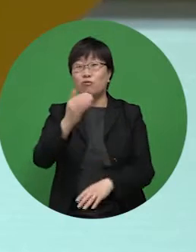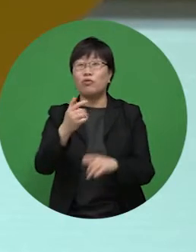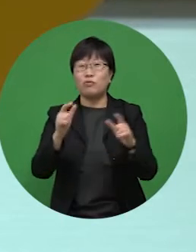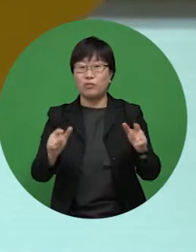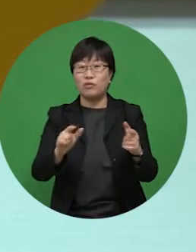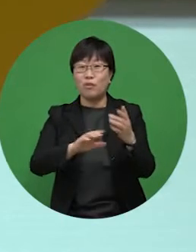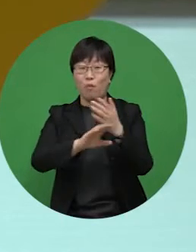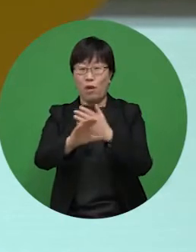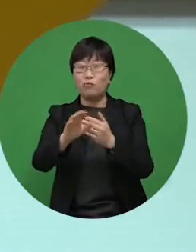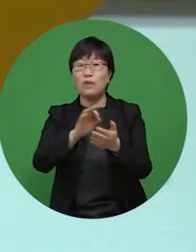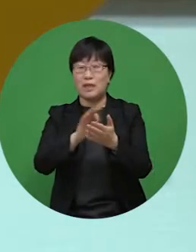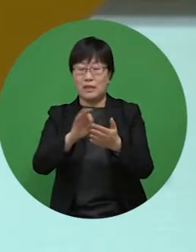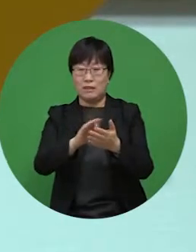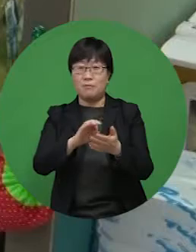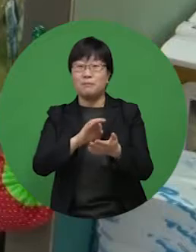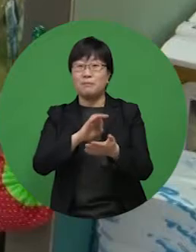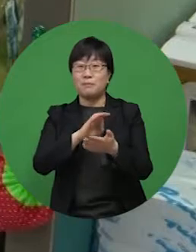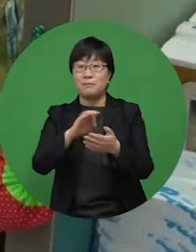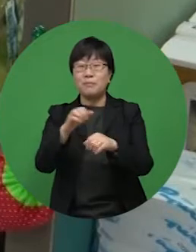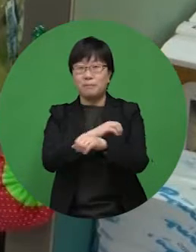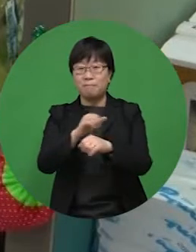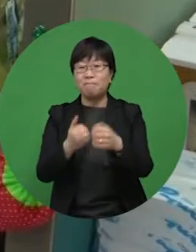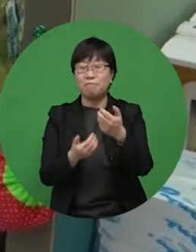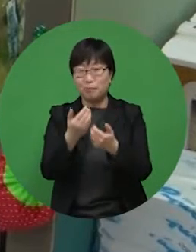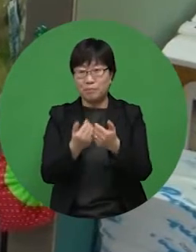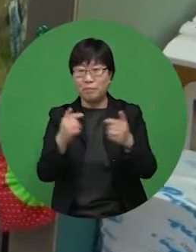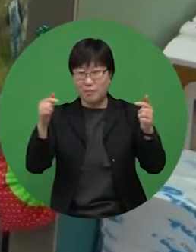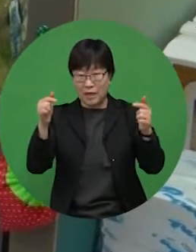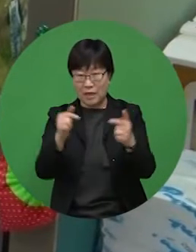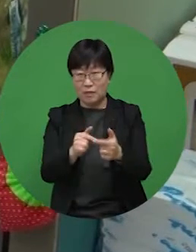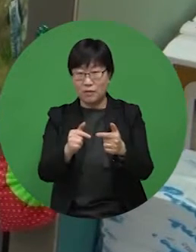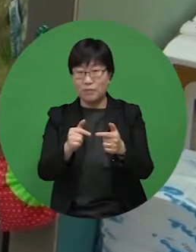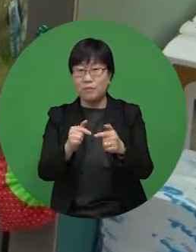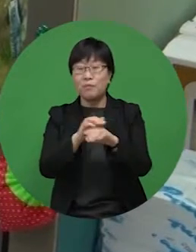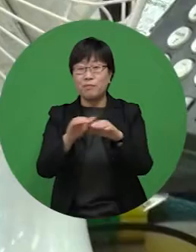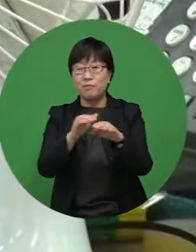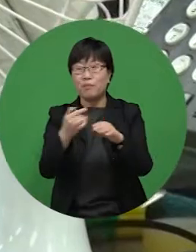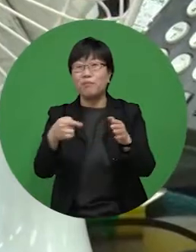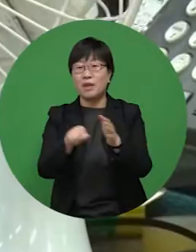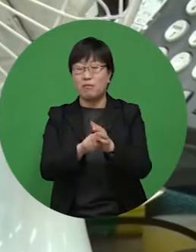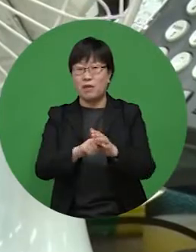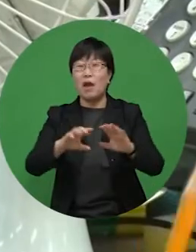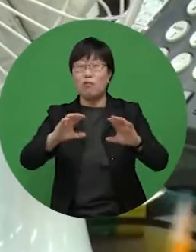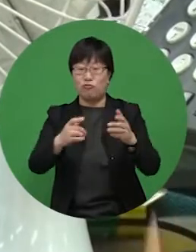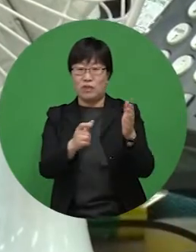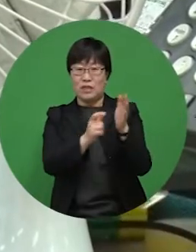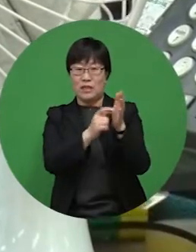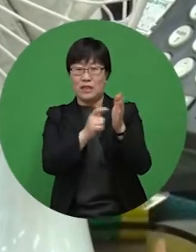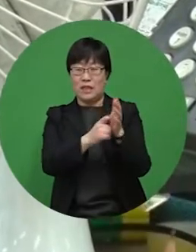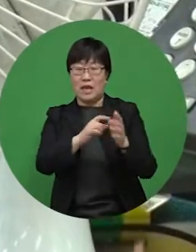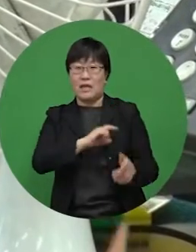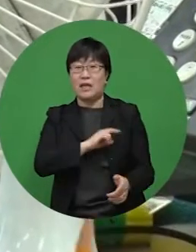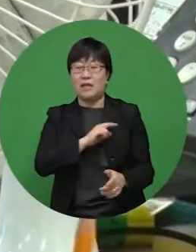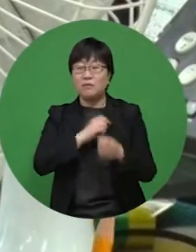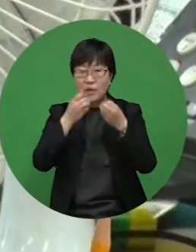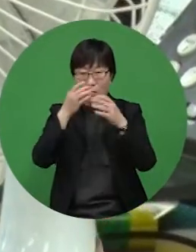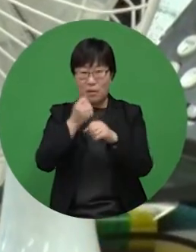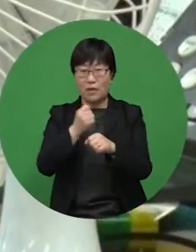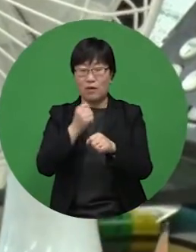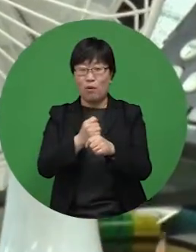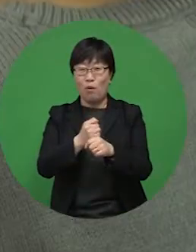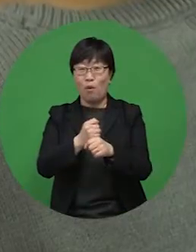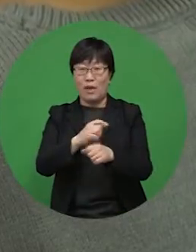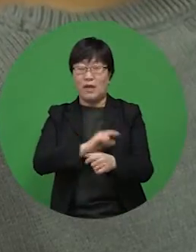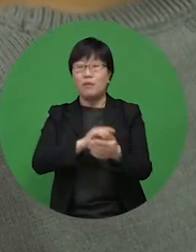구로구는 외국 이름을 사용해 발생하는 불편함과 이질감을 해소하기 위해 국적 취득자의 성본